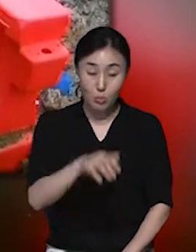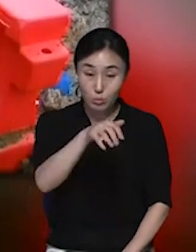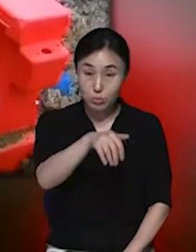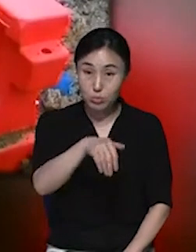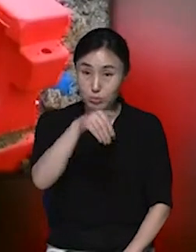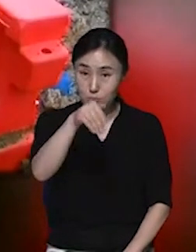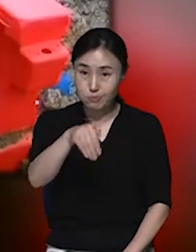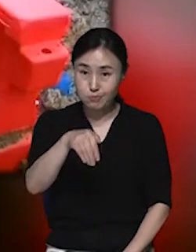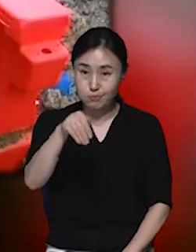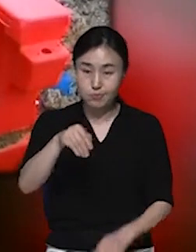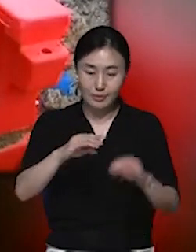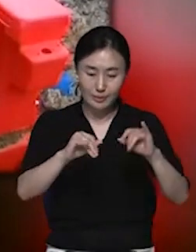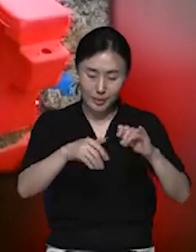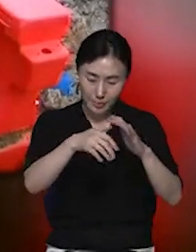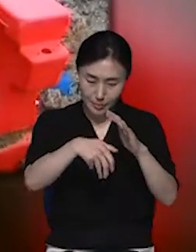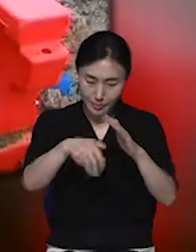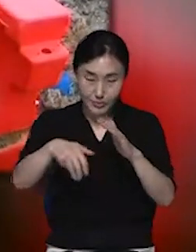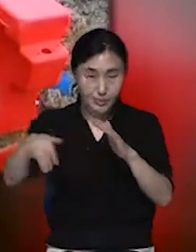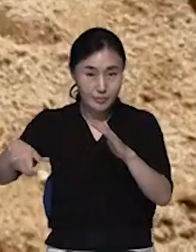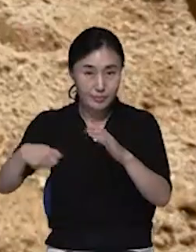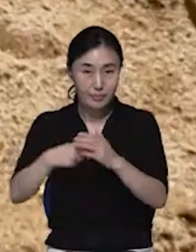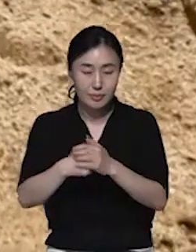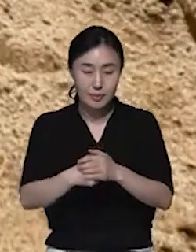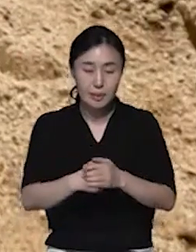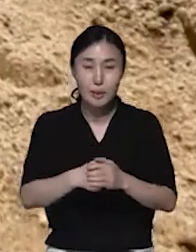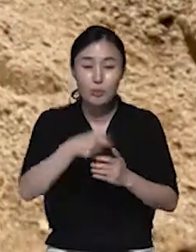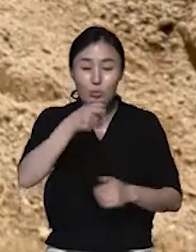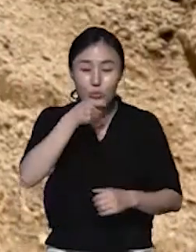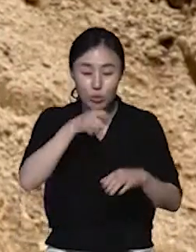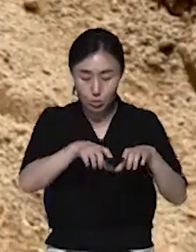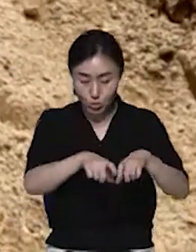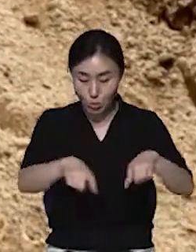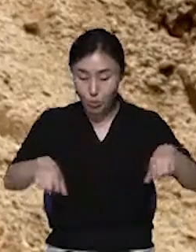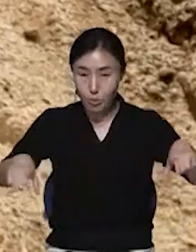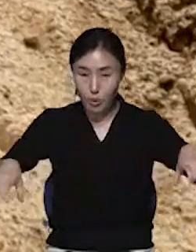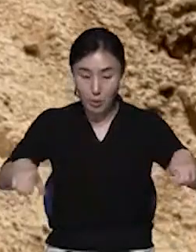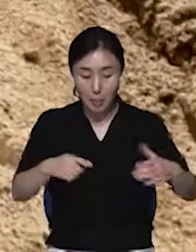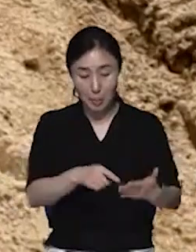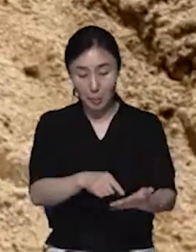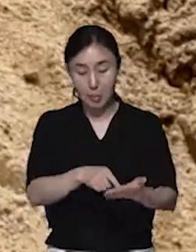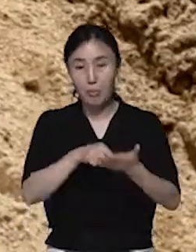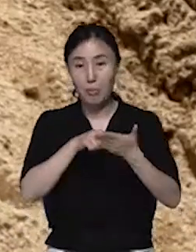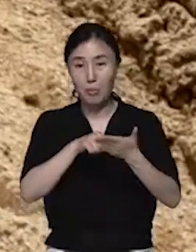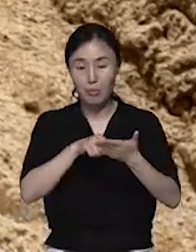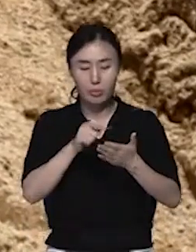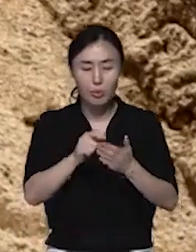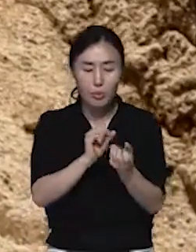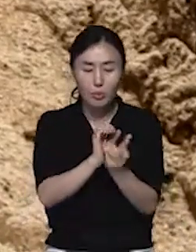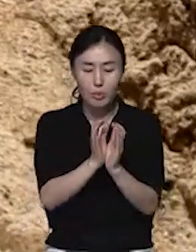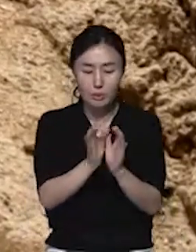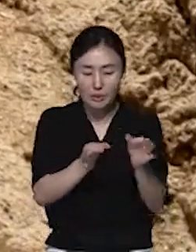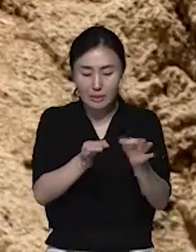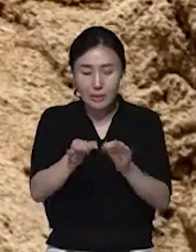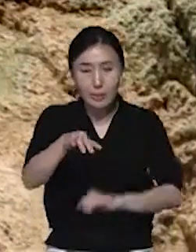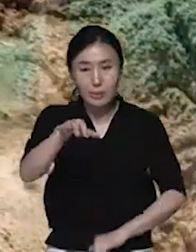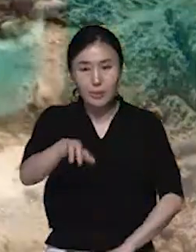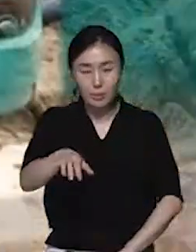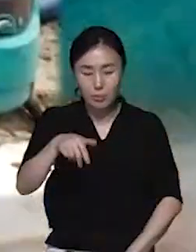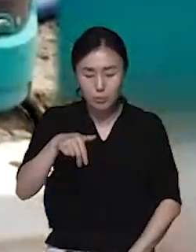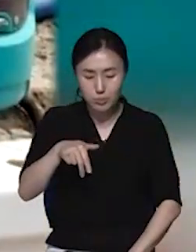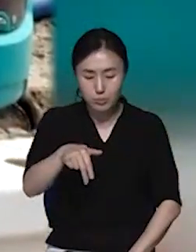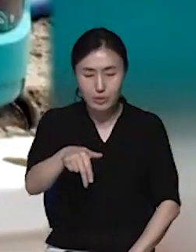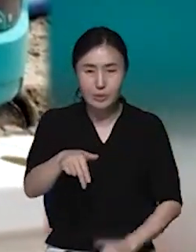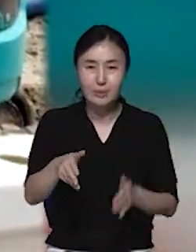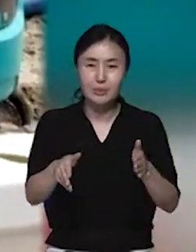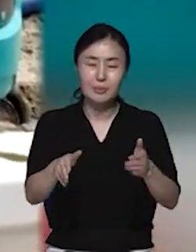중장비 한 대가 땅을 파헤칩니다. 묻혀있던 상수도관이 훤히 드러났고 꽃가게 앞은 발 디딜 공간도